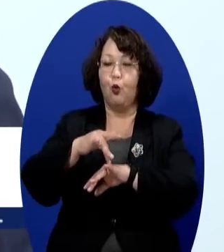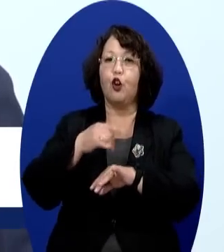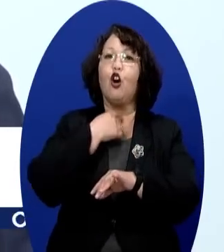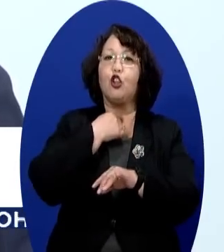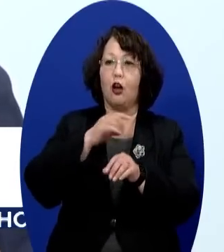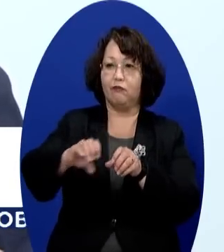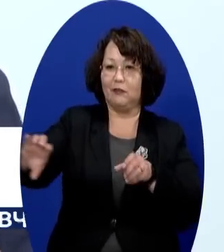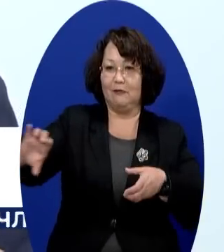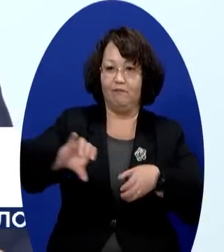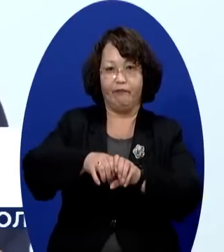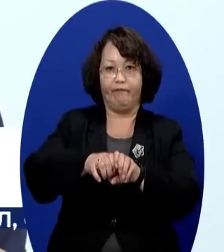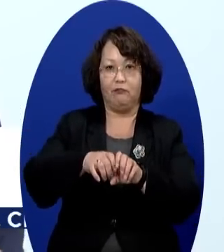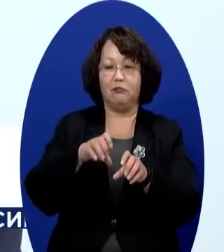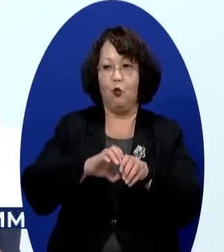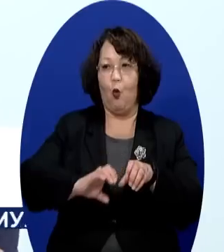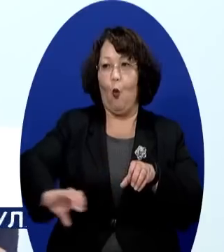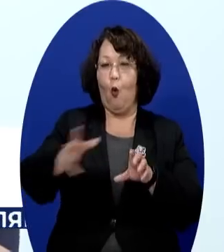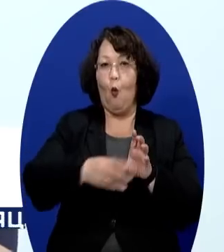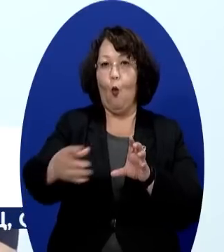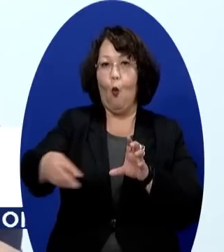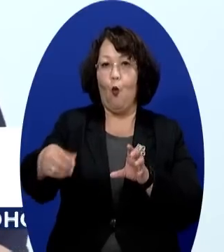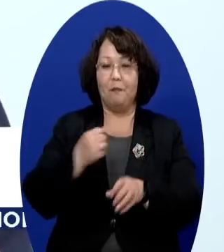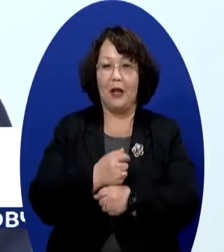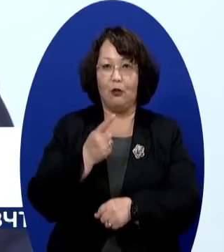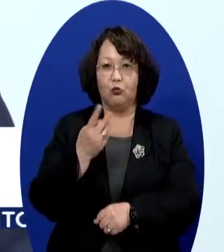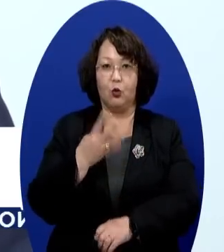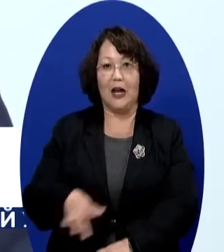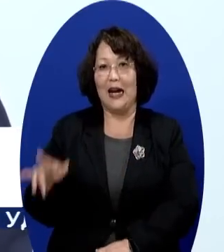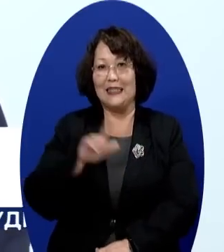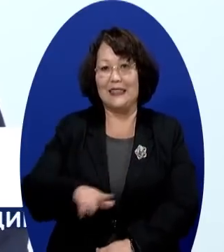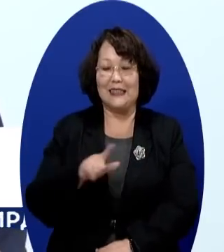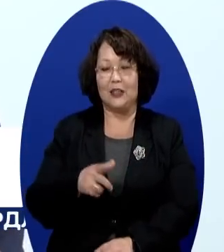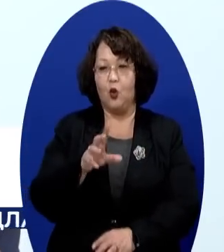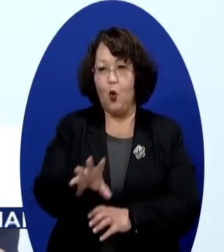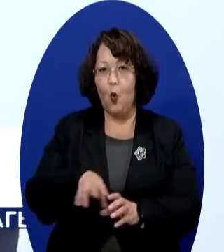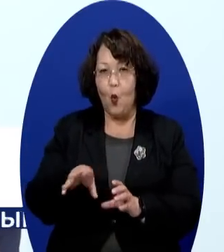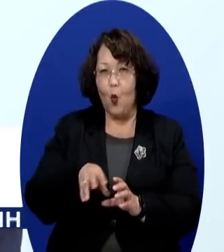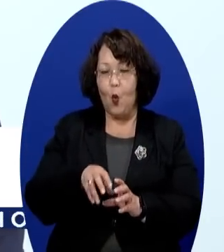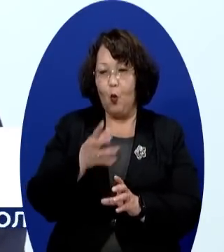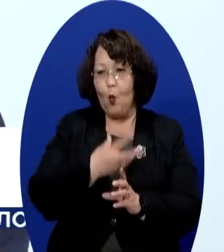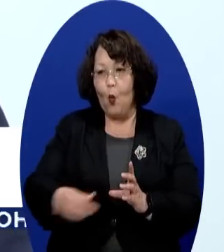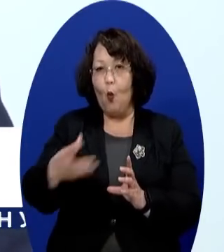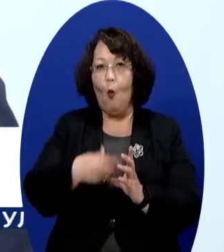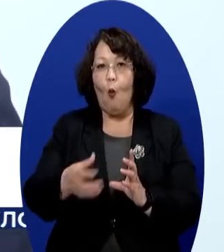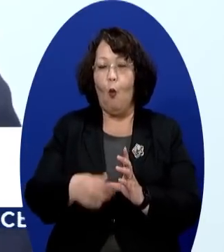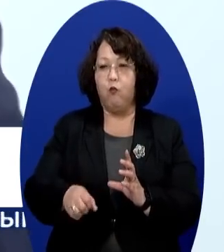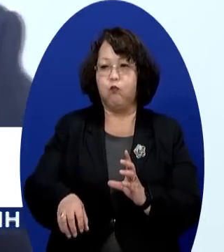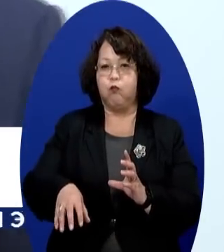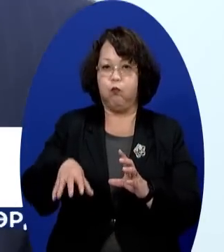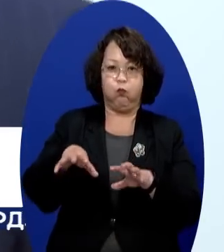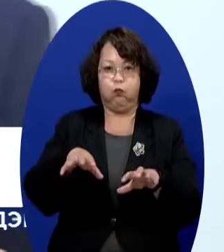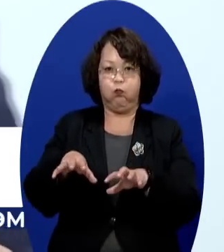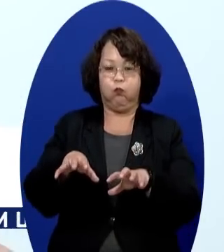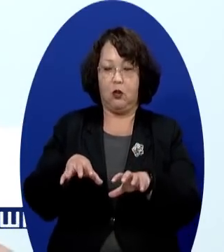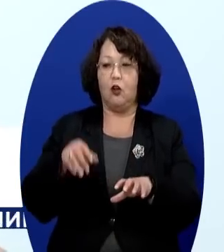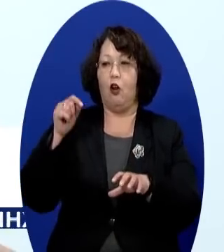Ингээд 14 байршил бол өнөөдрийн байдлаар одоо сорулж ус тогтдог. Тэгээд тэрийг нь сорулж ингэж